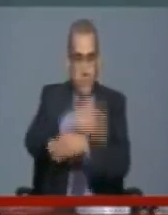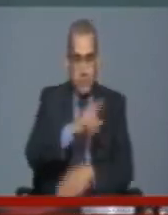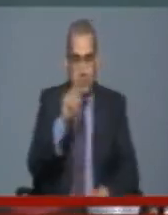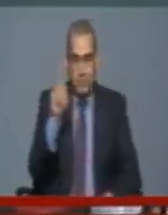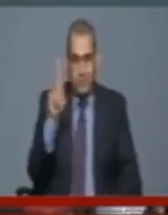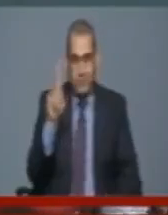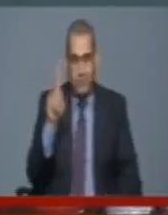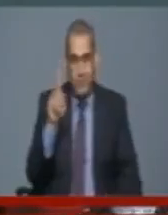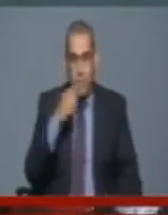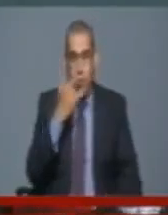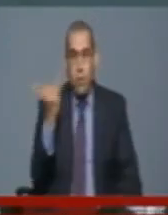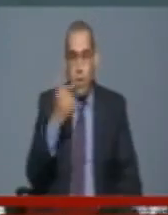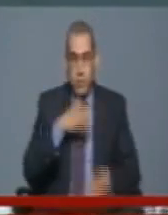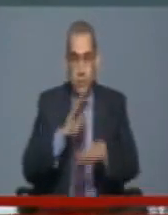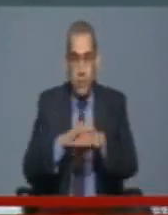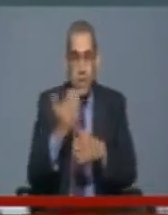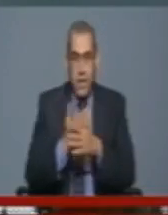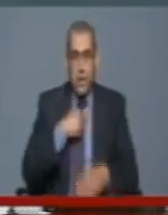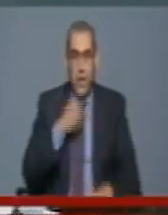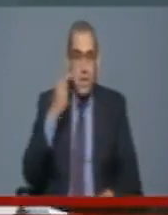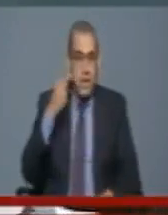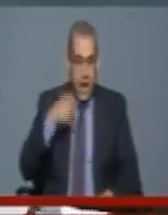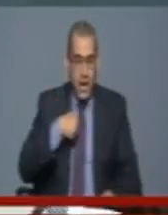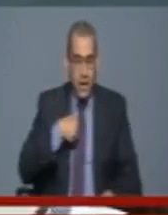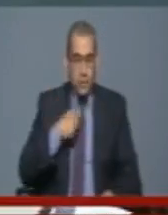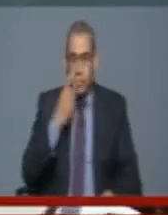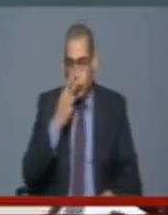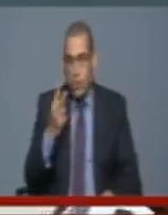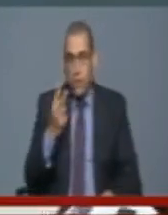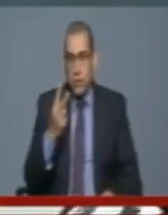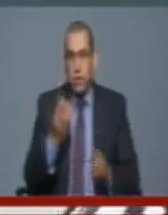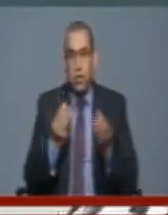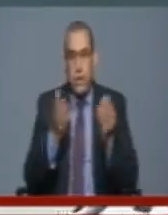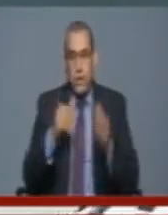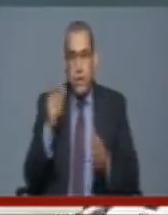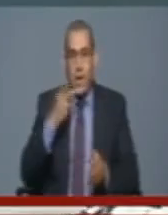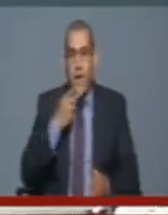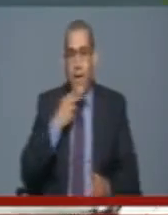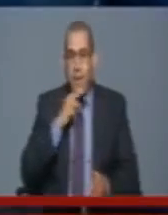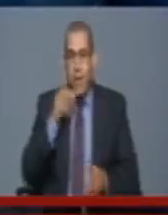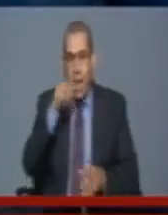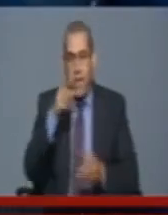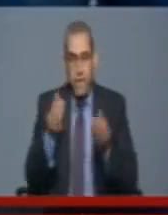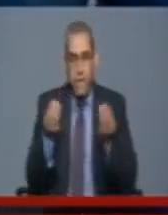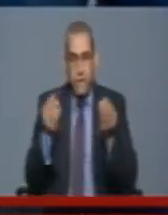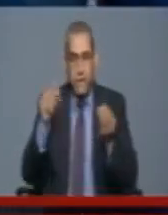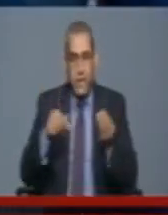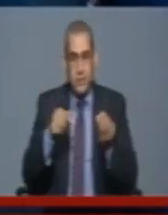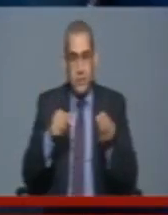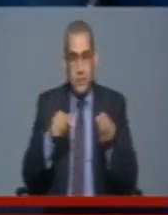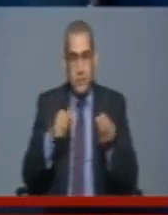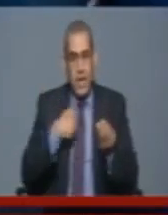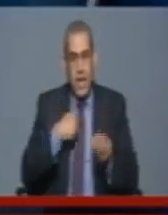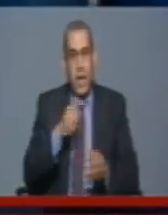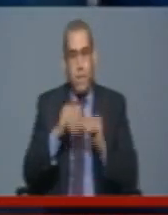لا انا بقول لكم الكلمة ديت لان انا يعني شفت كتير من المغالطات على ان احنا يعني مش عايزين